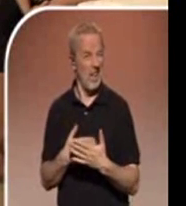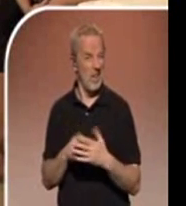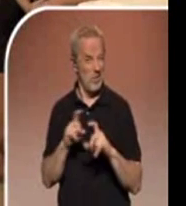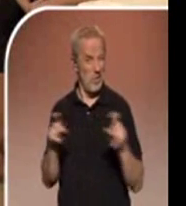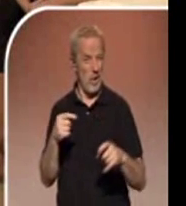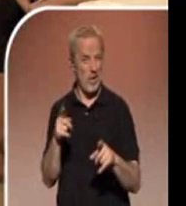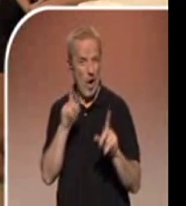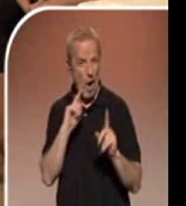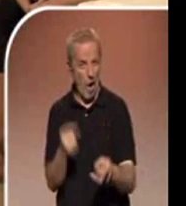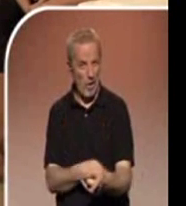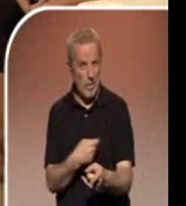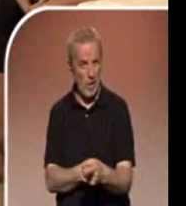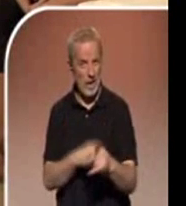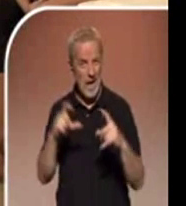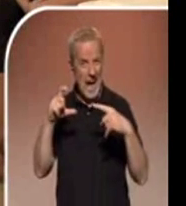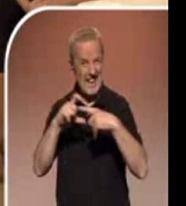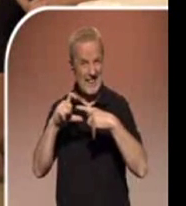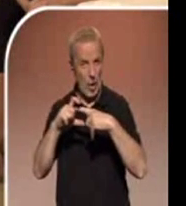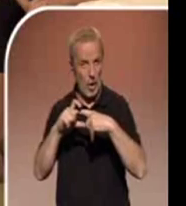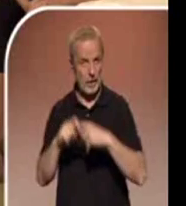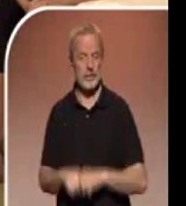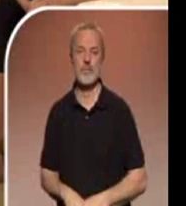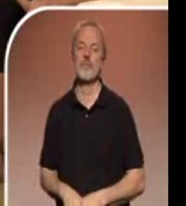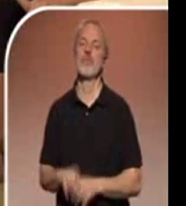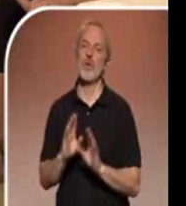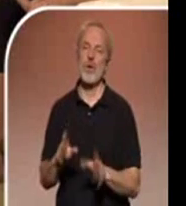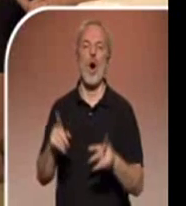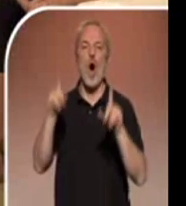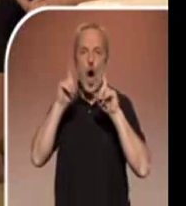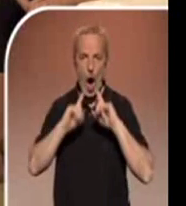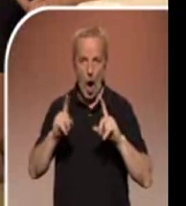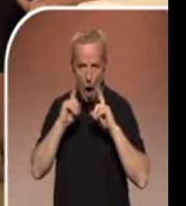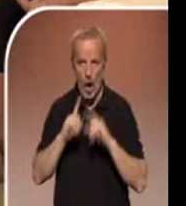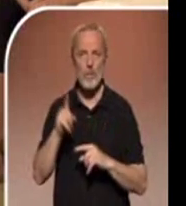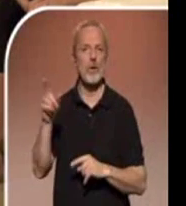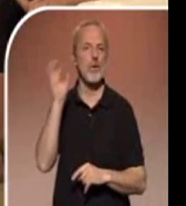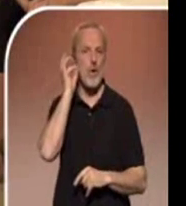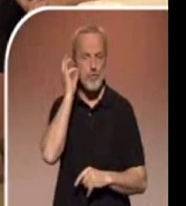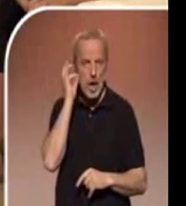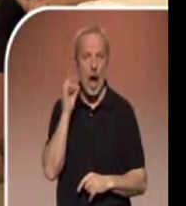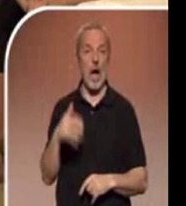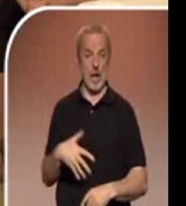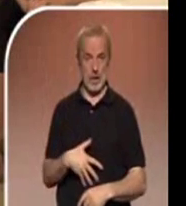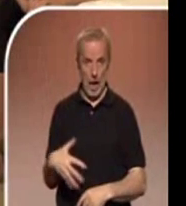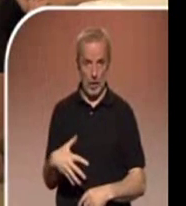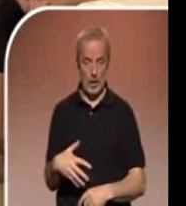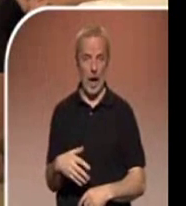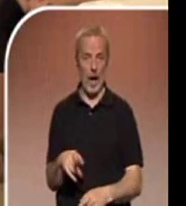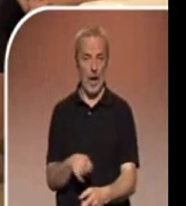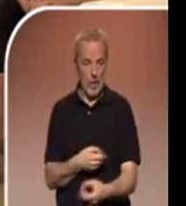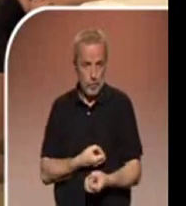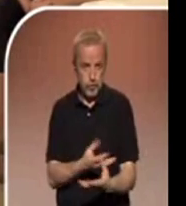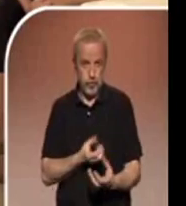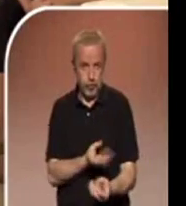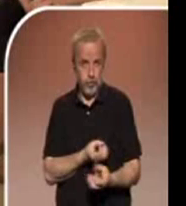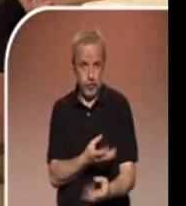přímo způsobit? Tak ty hormony, ať už fyziologicky v těhotenství nebo donané, vedou k určitým